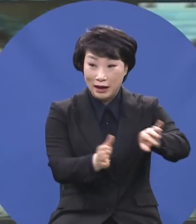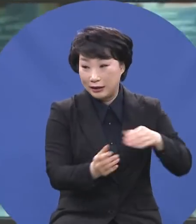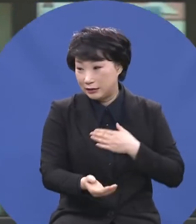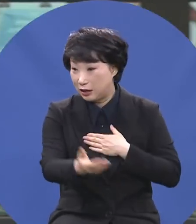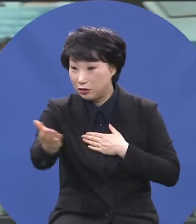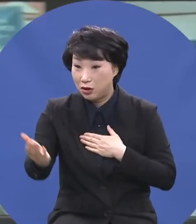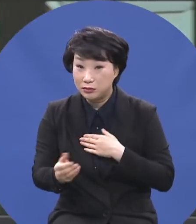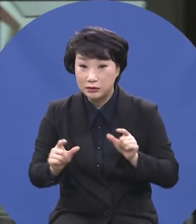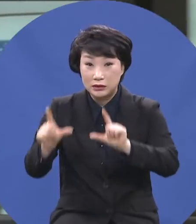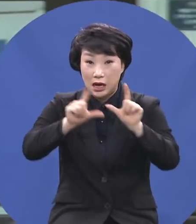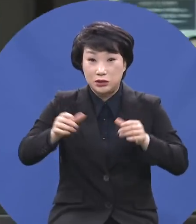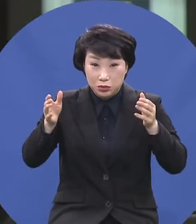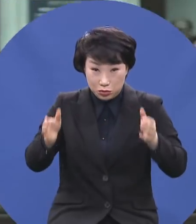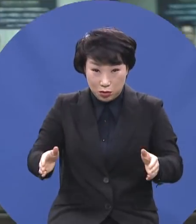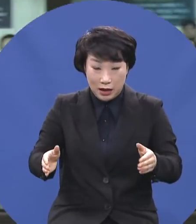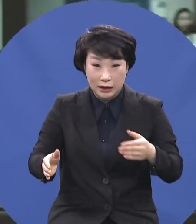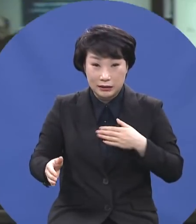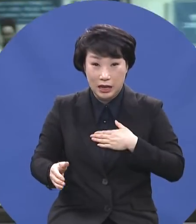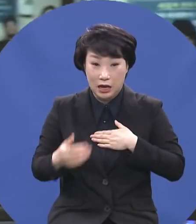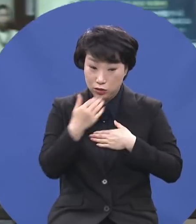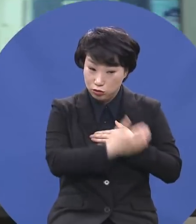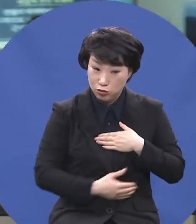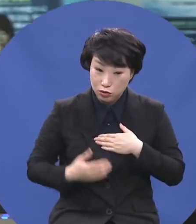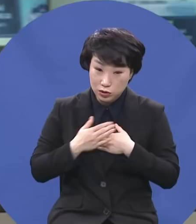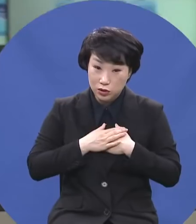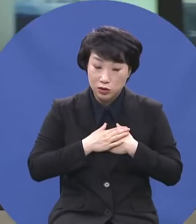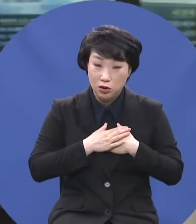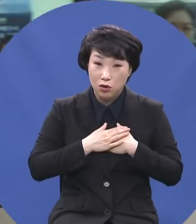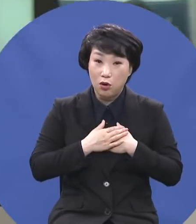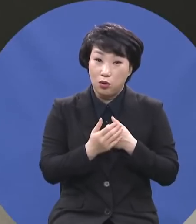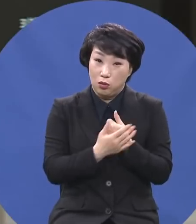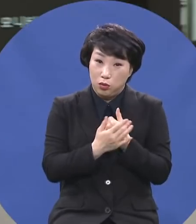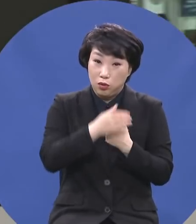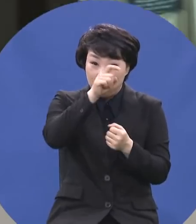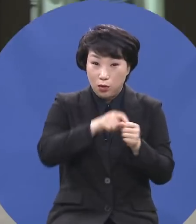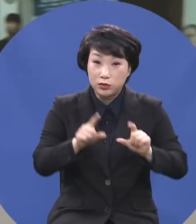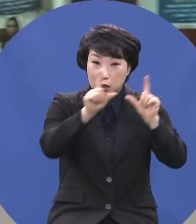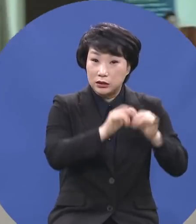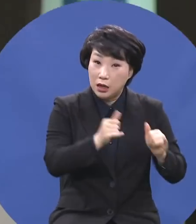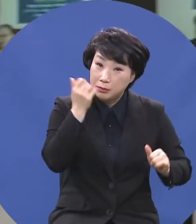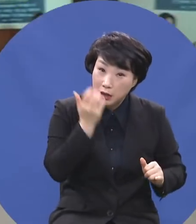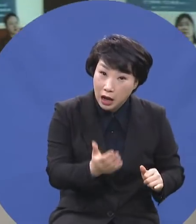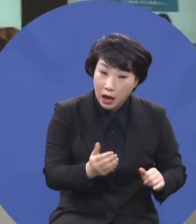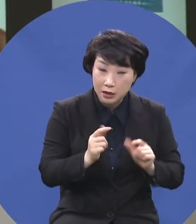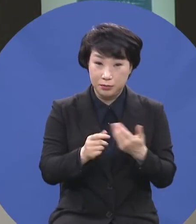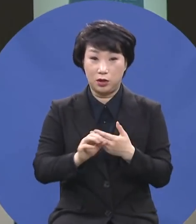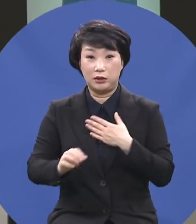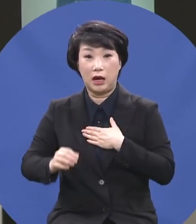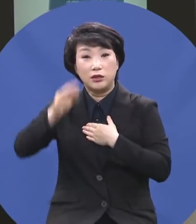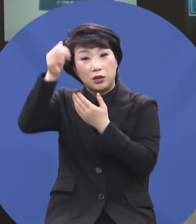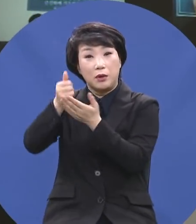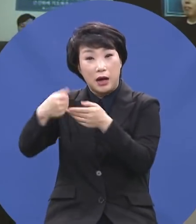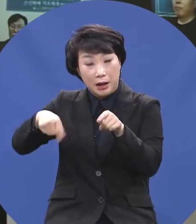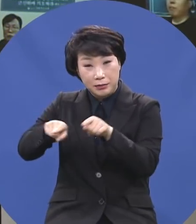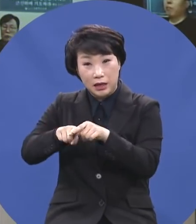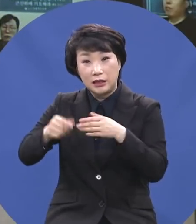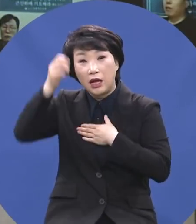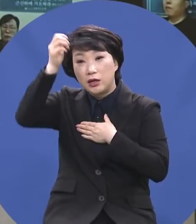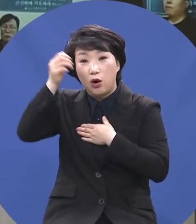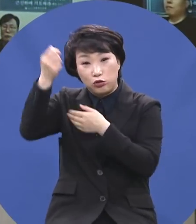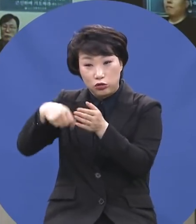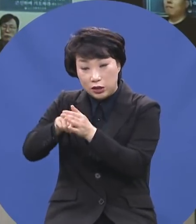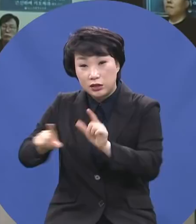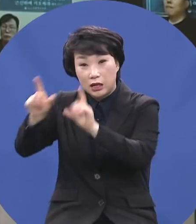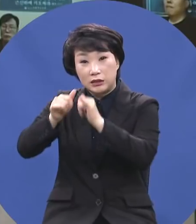살면서도 내가 육을 위해 사는 사람인지 내가 성령으로 내 영혼을